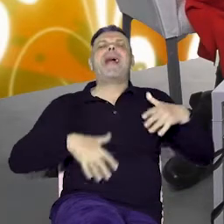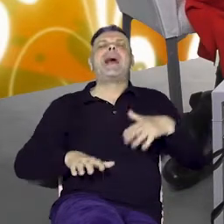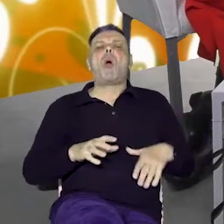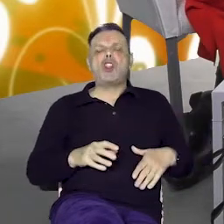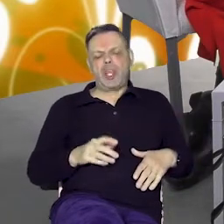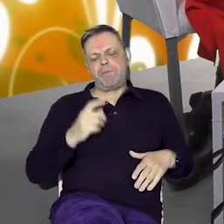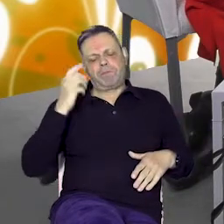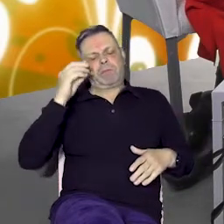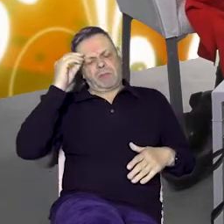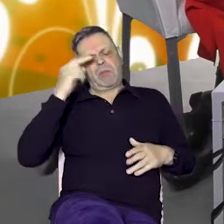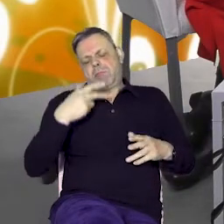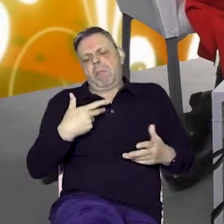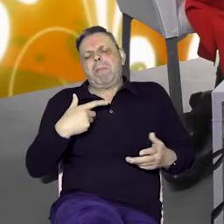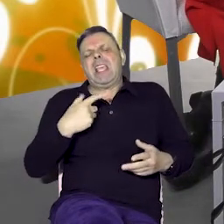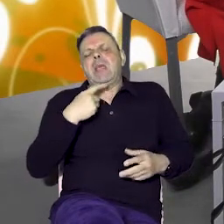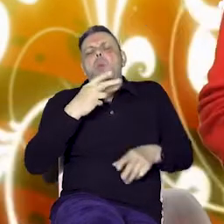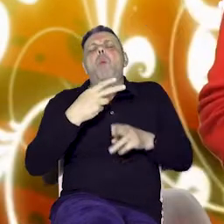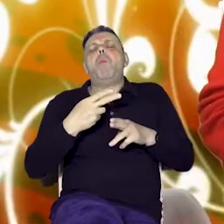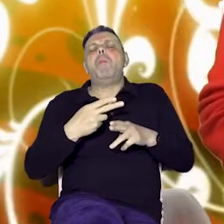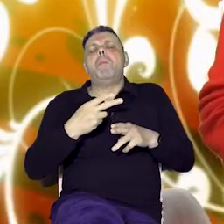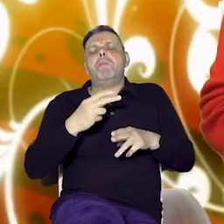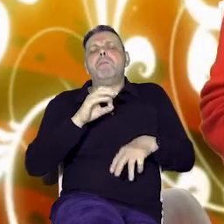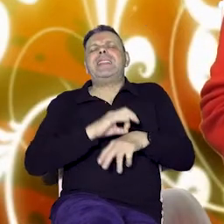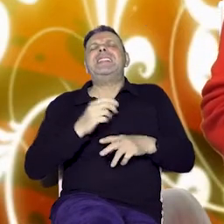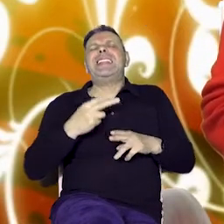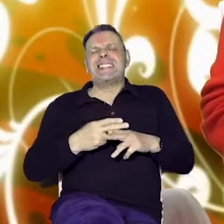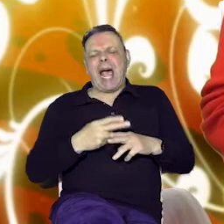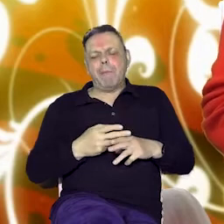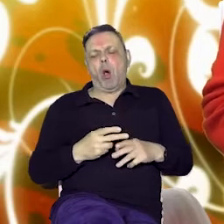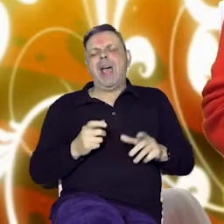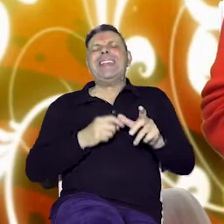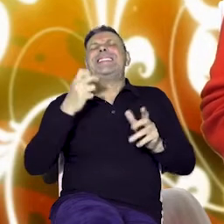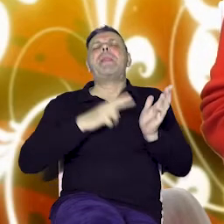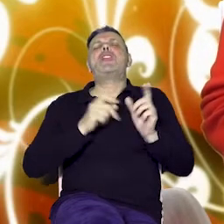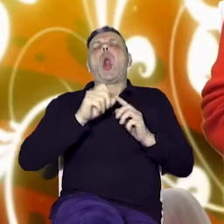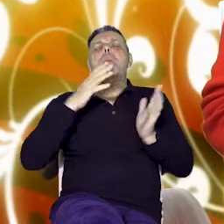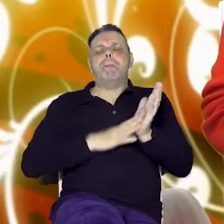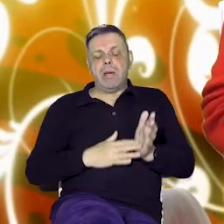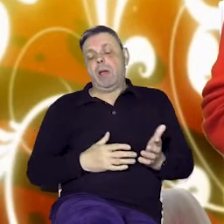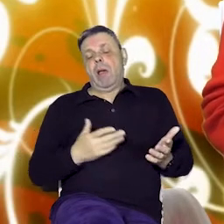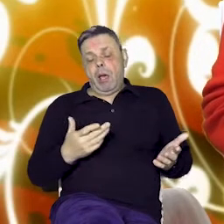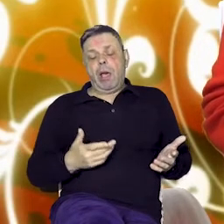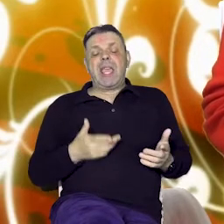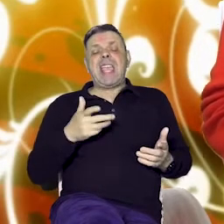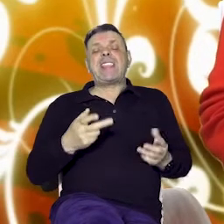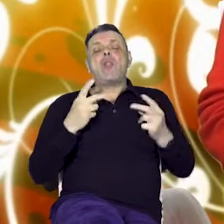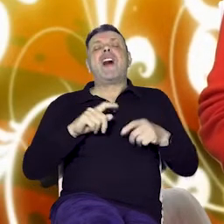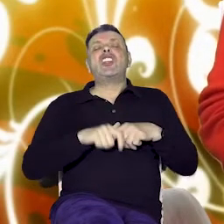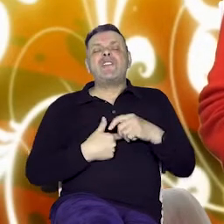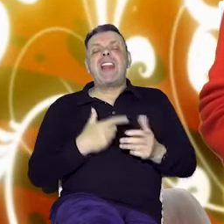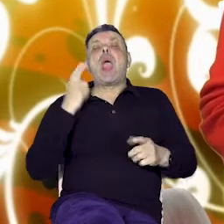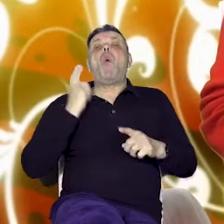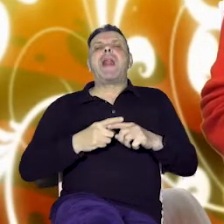sindromu. Tako. Mi bi to u medicini nazvali metabolički sindrom. I jedna od ključnih komponenti metaboličkog sindroma je upravo